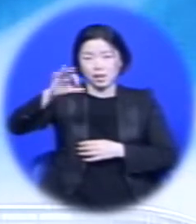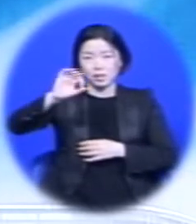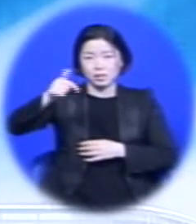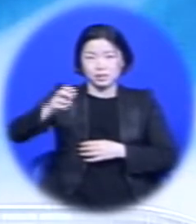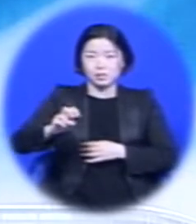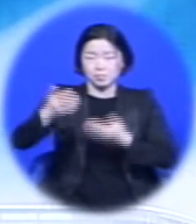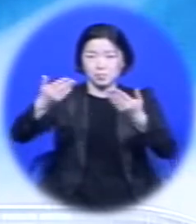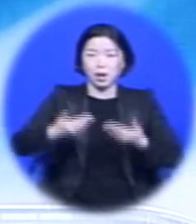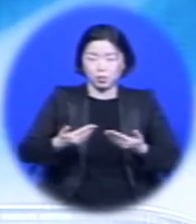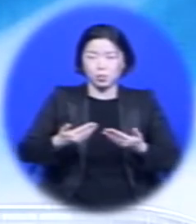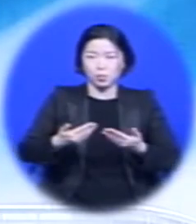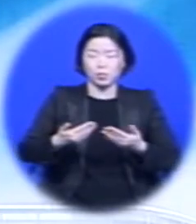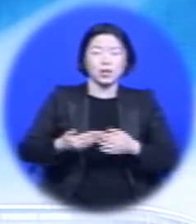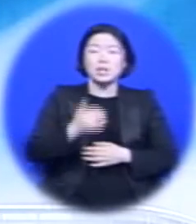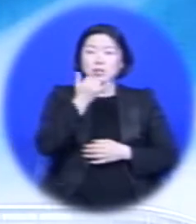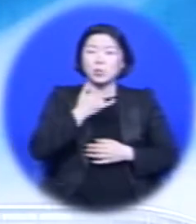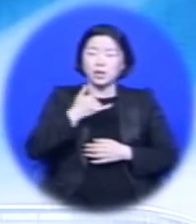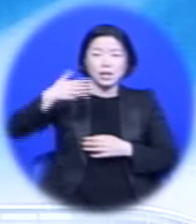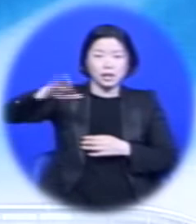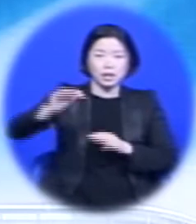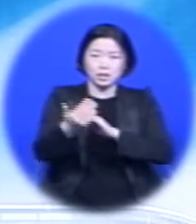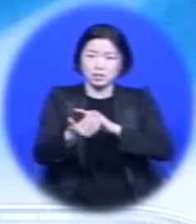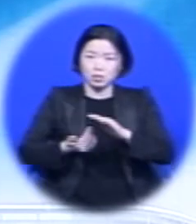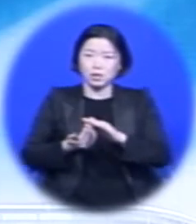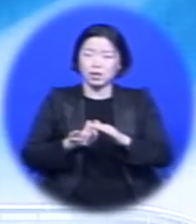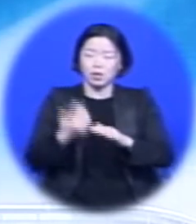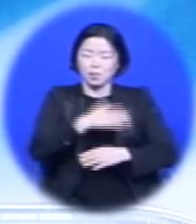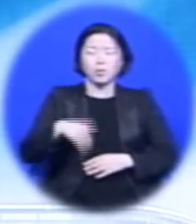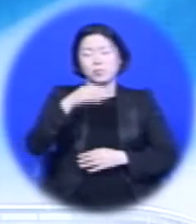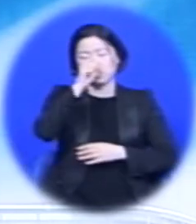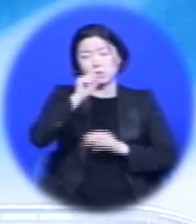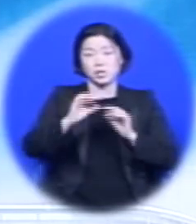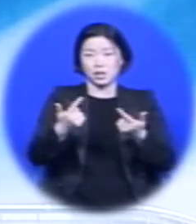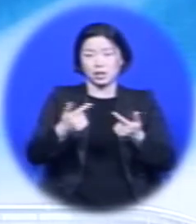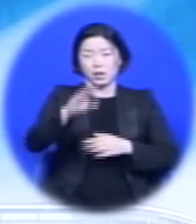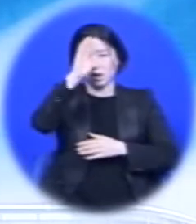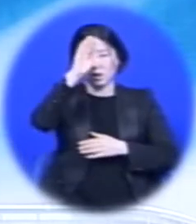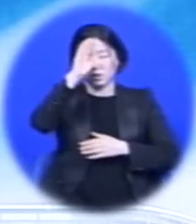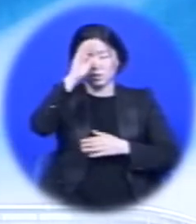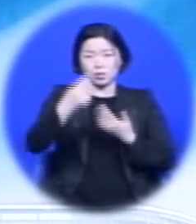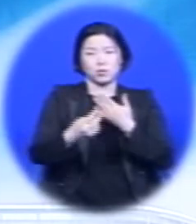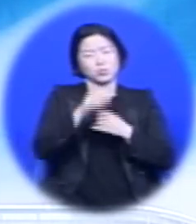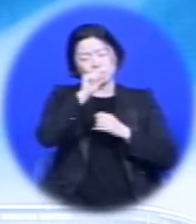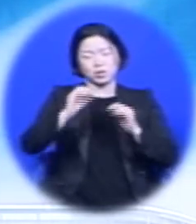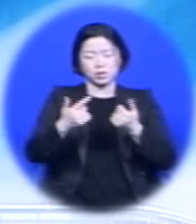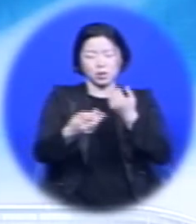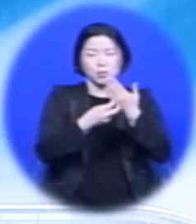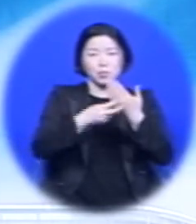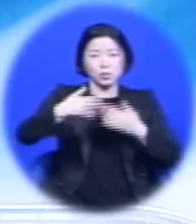유학 떠나기 얼마 전에 몸이 안 좋아요. 병원에 가서 진찰을 했더니